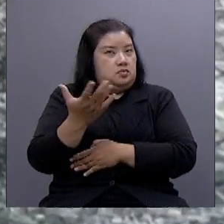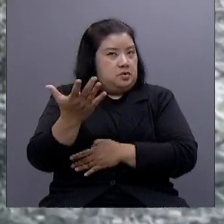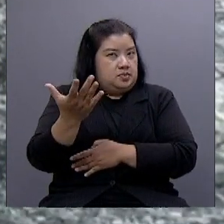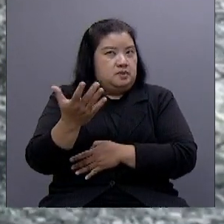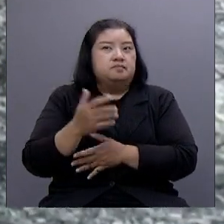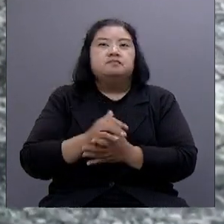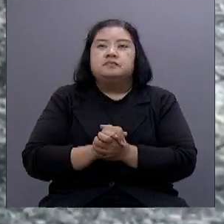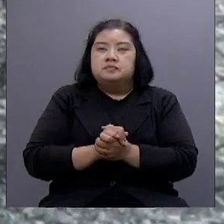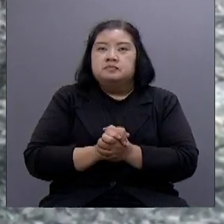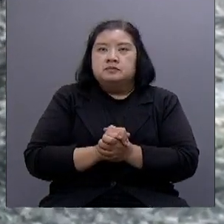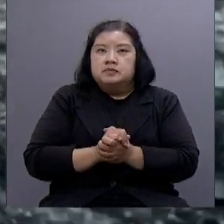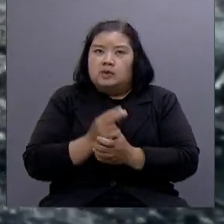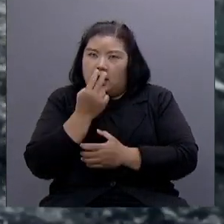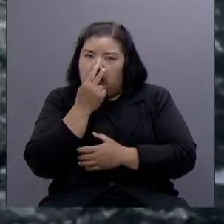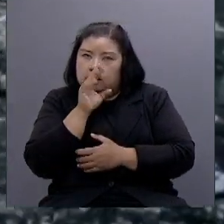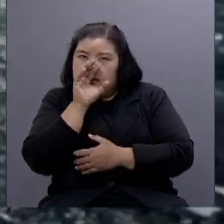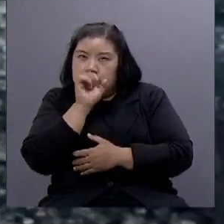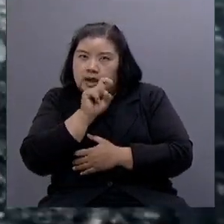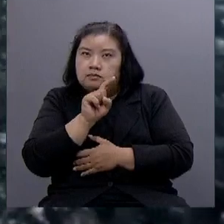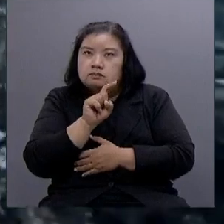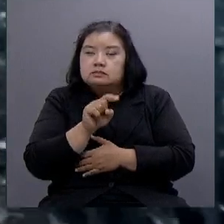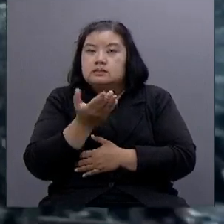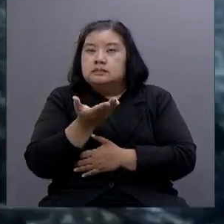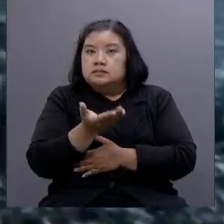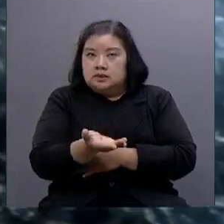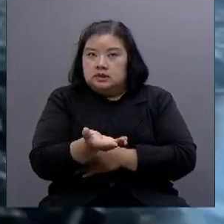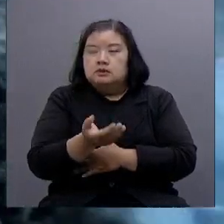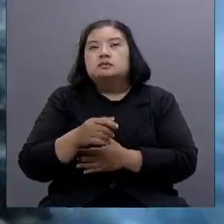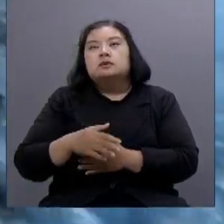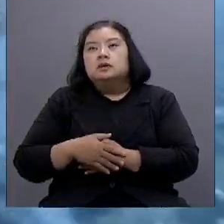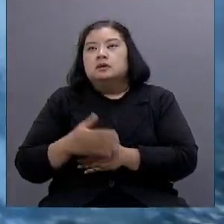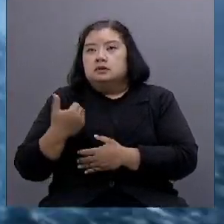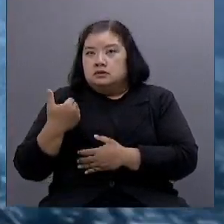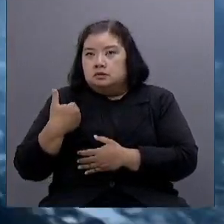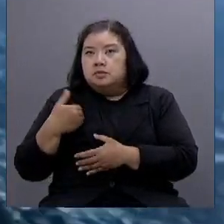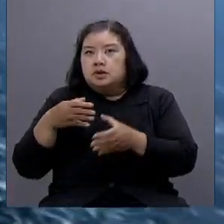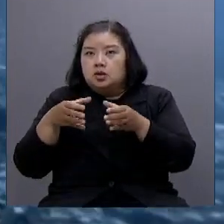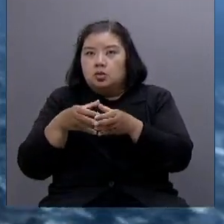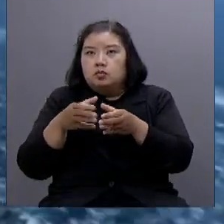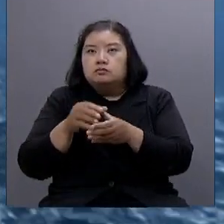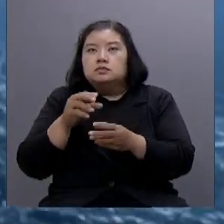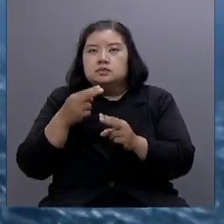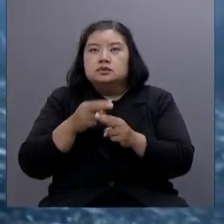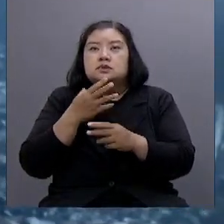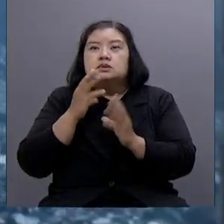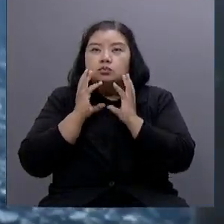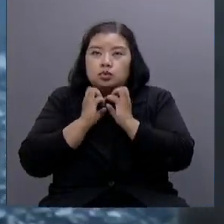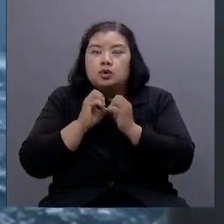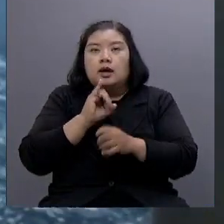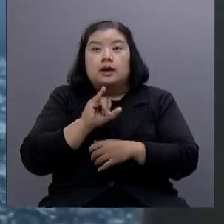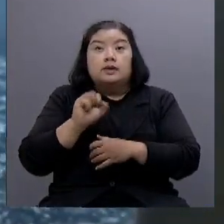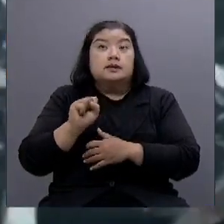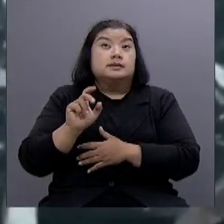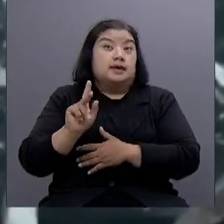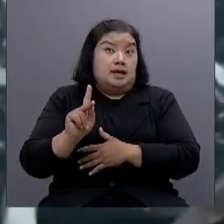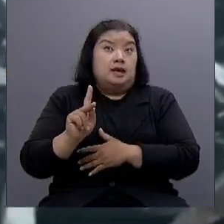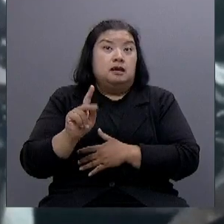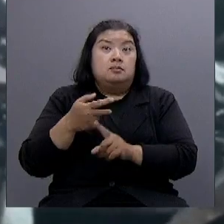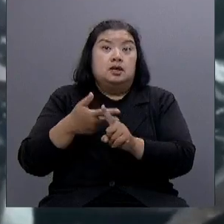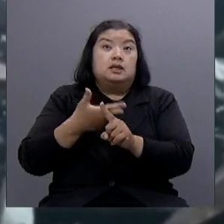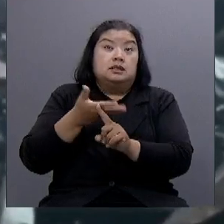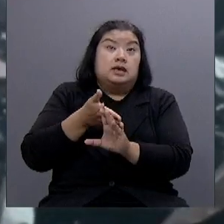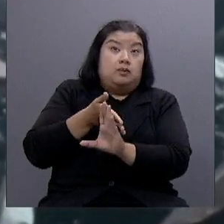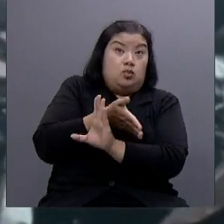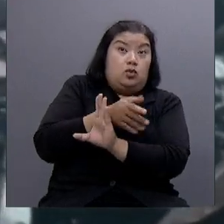จารณาจากเป้าหมายที่ถูกโจมตีล่าสุดและการที่กลุ่ม ISK ก่อเหตุเมื่อเดือนมีนาคมที่ผ่านมาอาจจะม